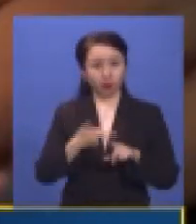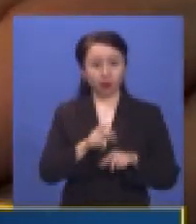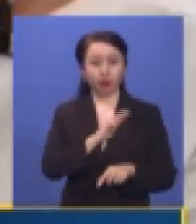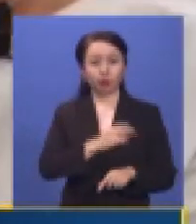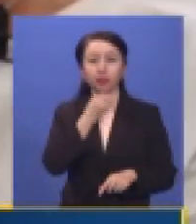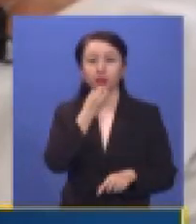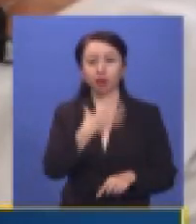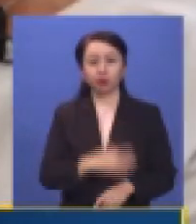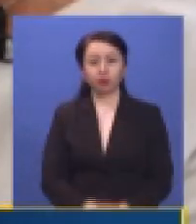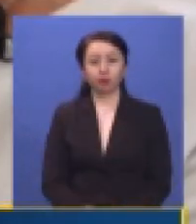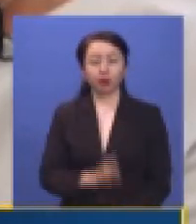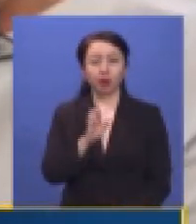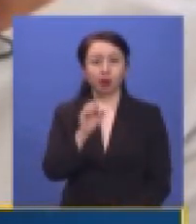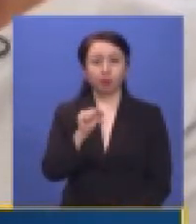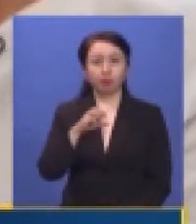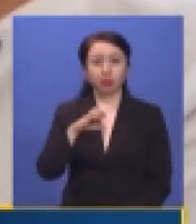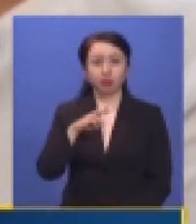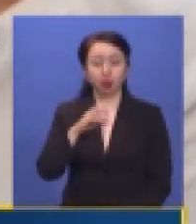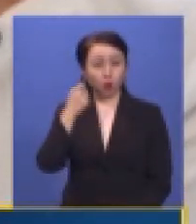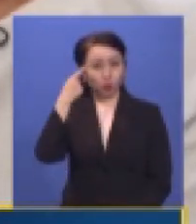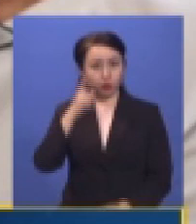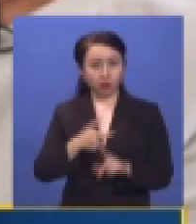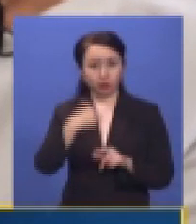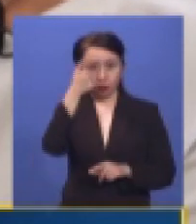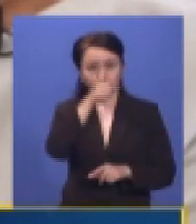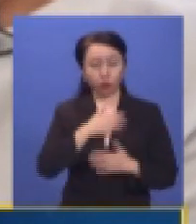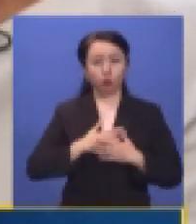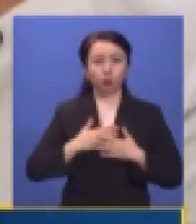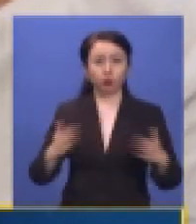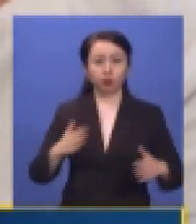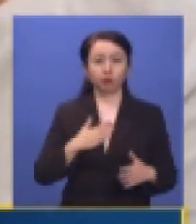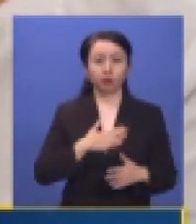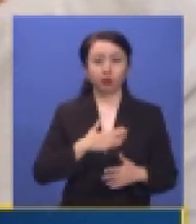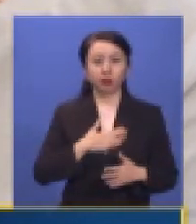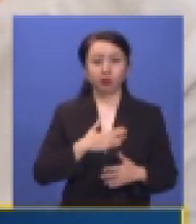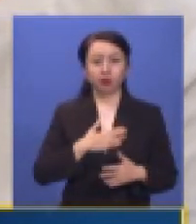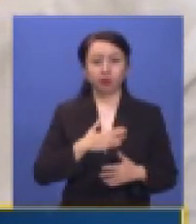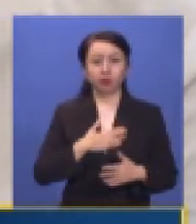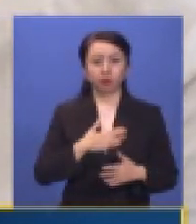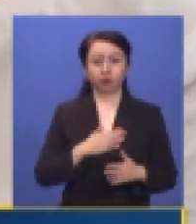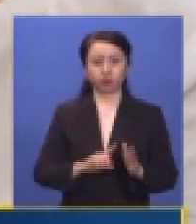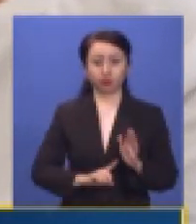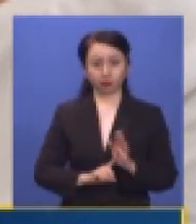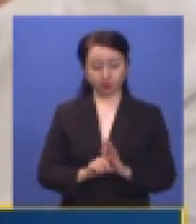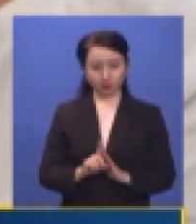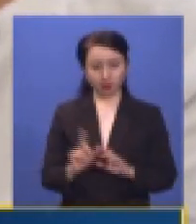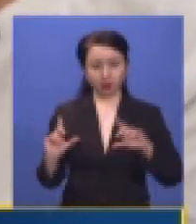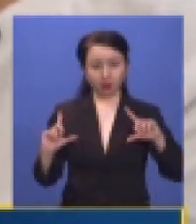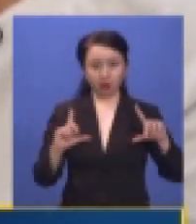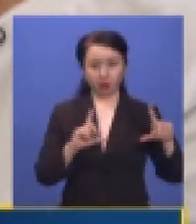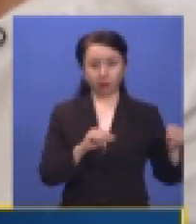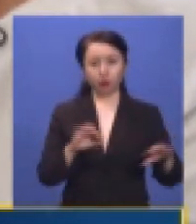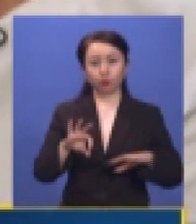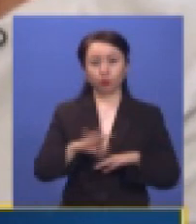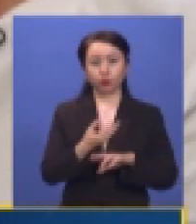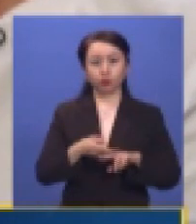по душе. Про «Бастау» я узнала в этом году. Больше меня, наверное, на это столкнул, отправил супруг,